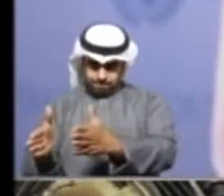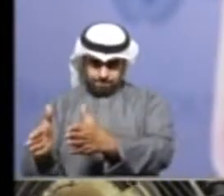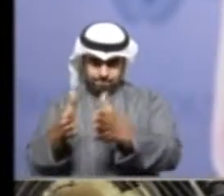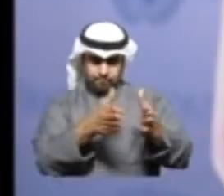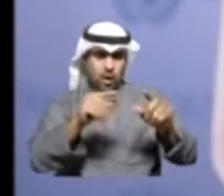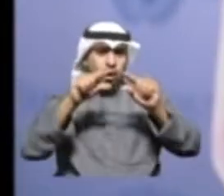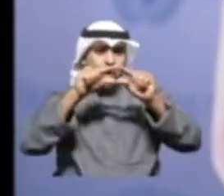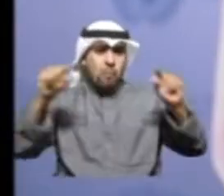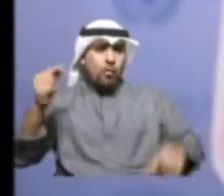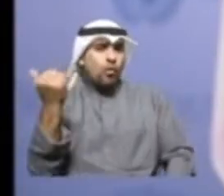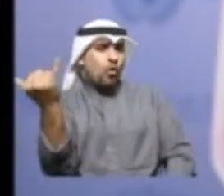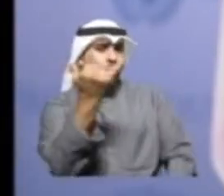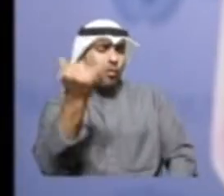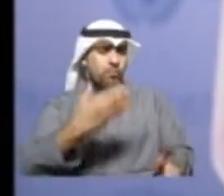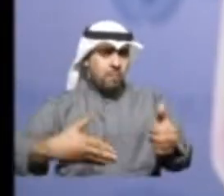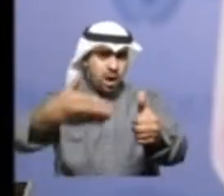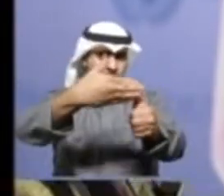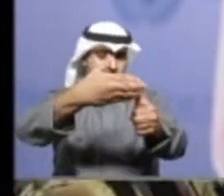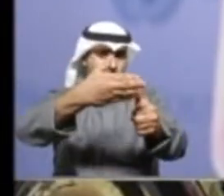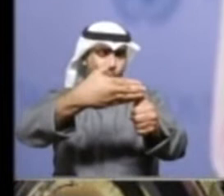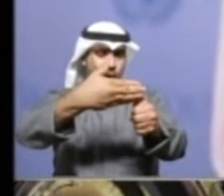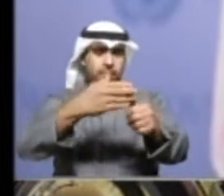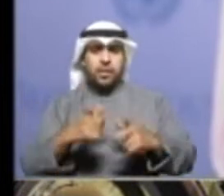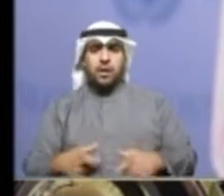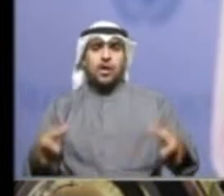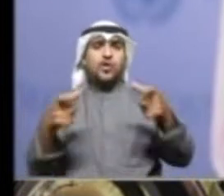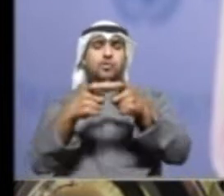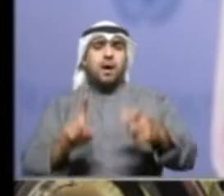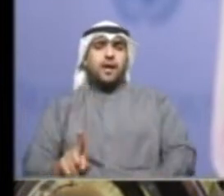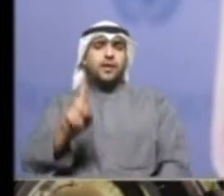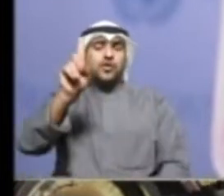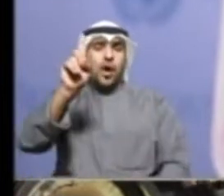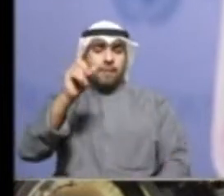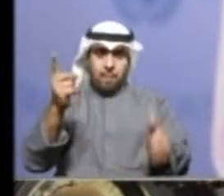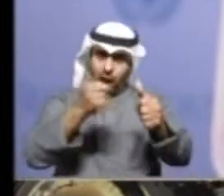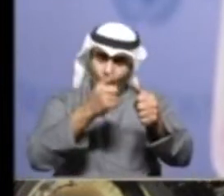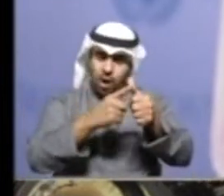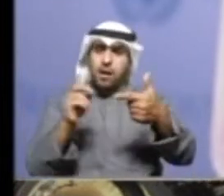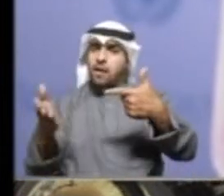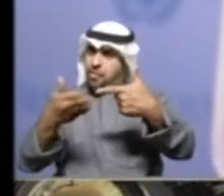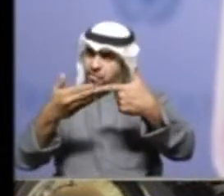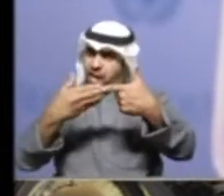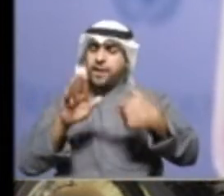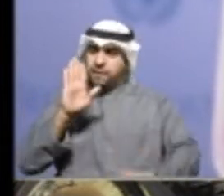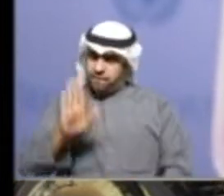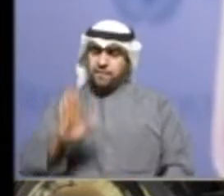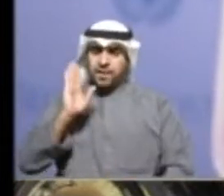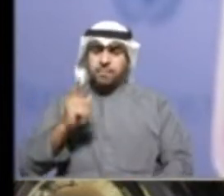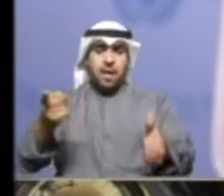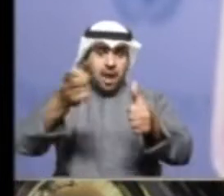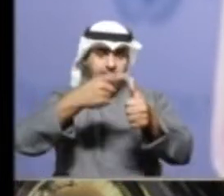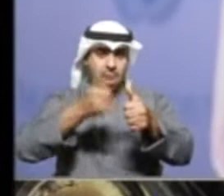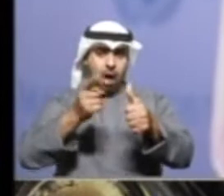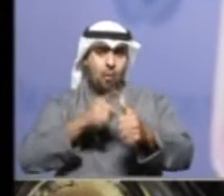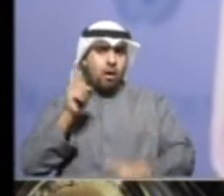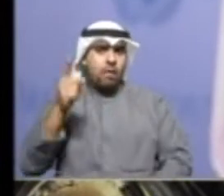في خلال الرئاسة، راح نعقد جلستين، جلسة إحاطة عالية المستوى